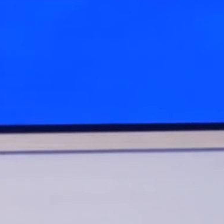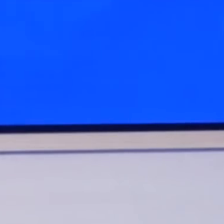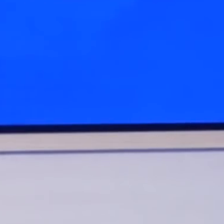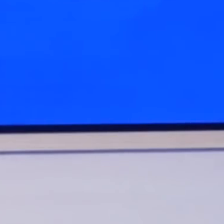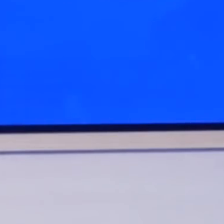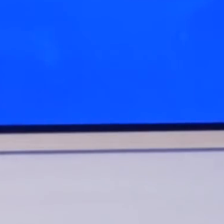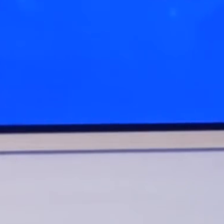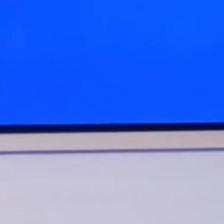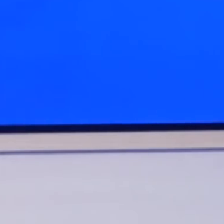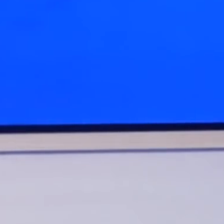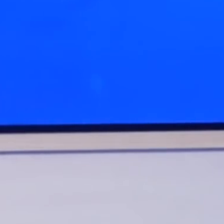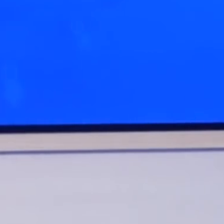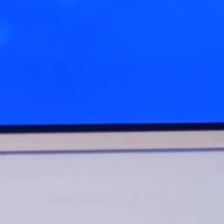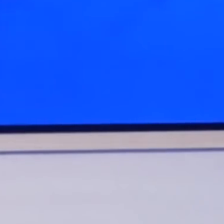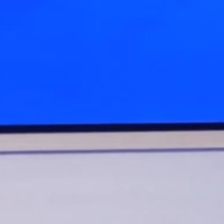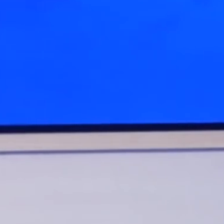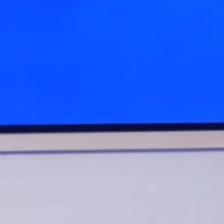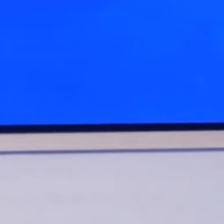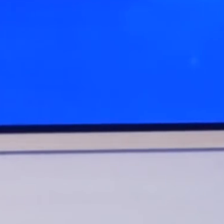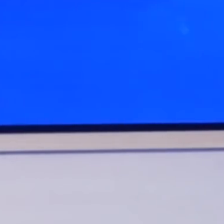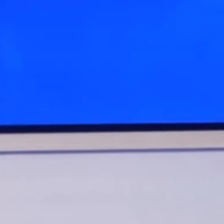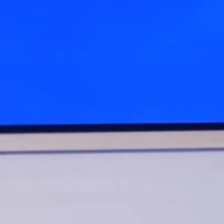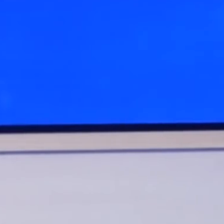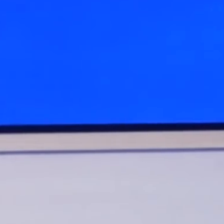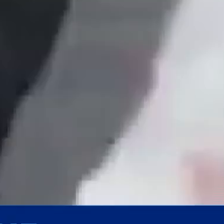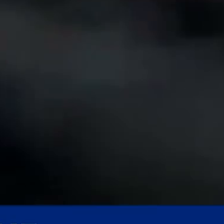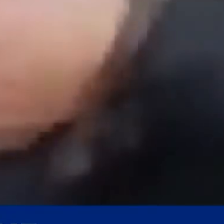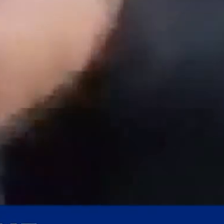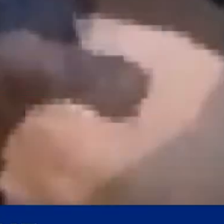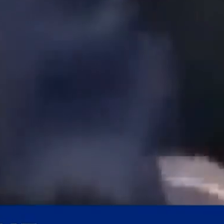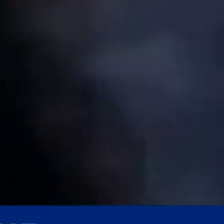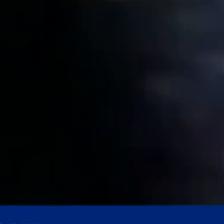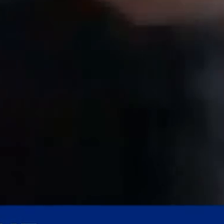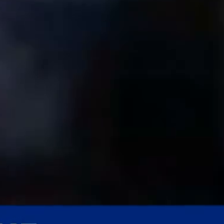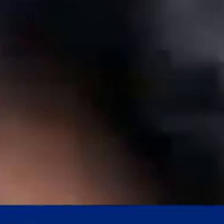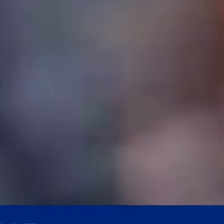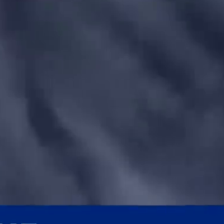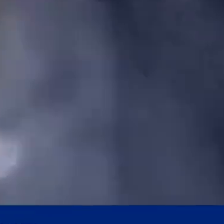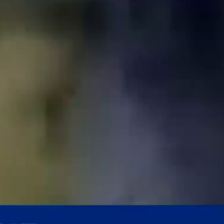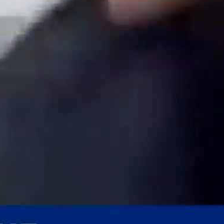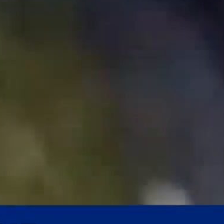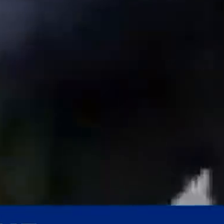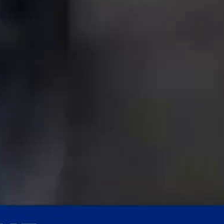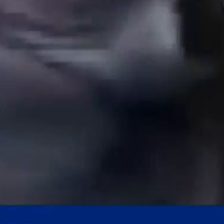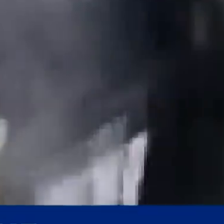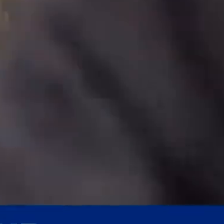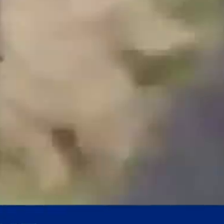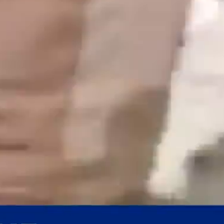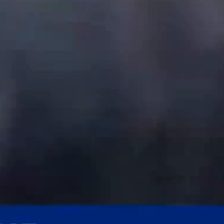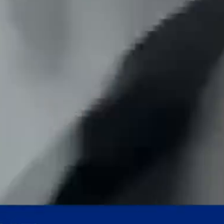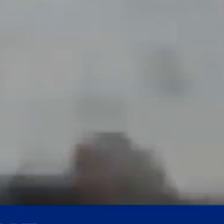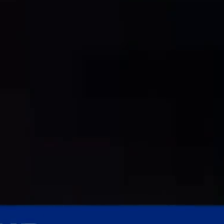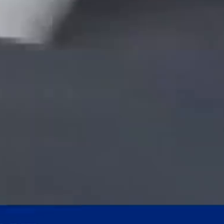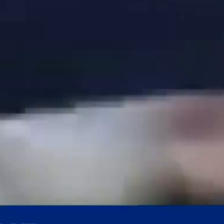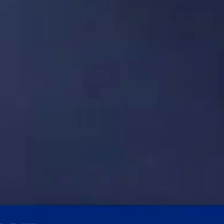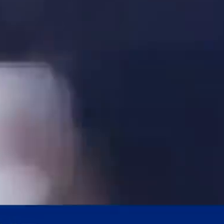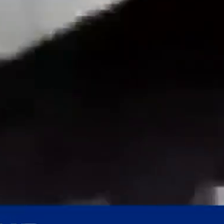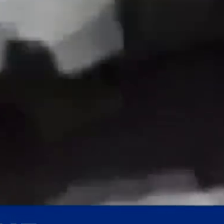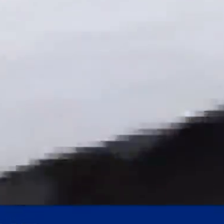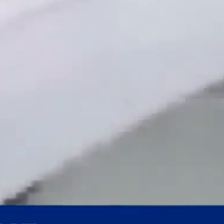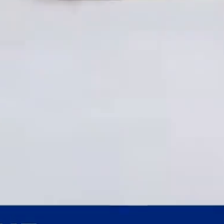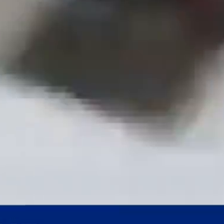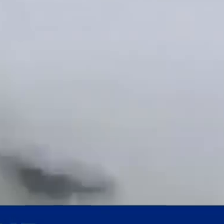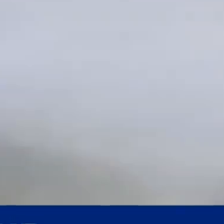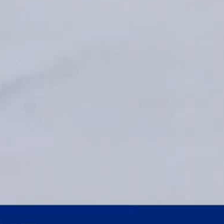Кандидат от партии Атамекен Тилек Токтогазиев предположительно ранен. На кадрах видно, как его уносят с площади на